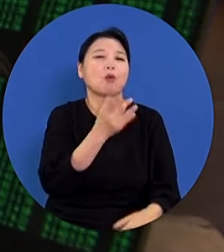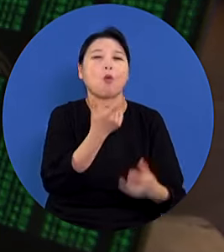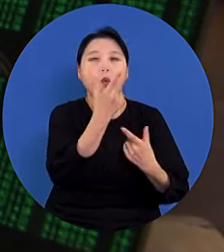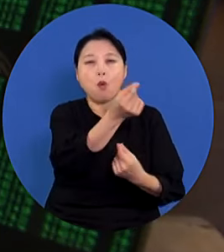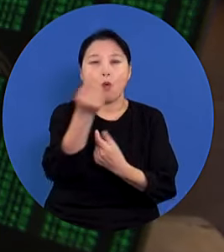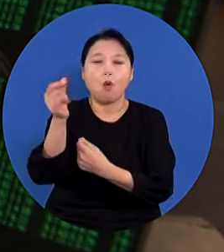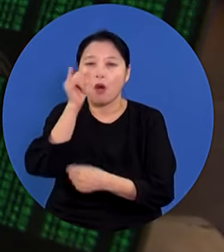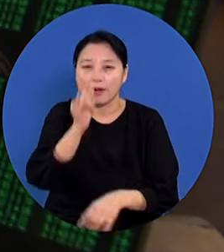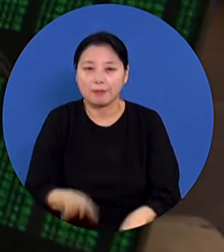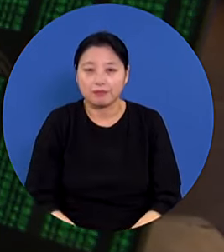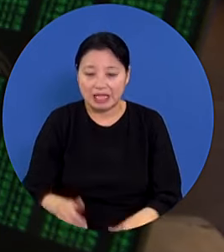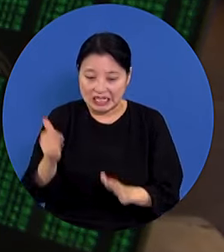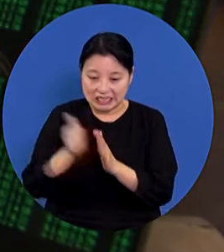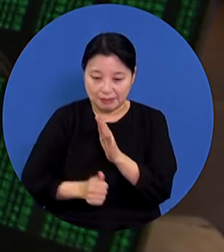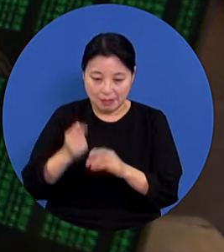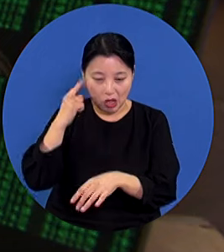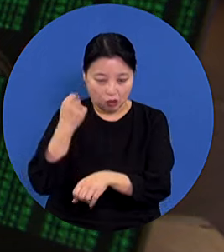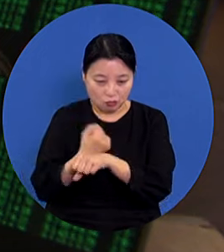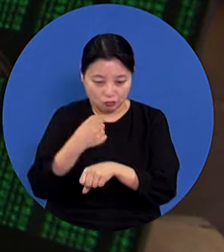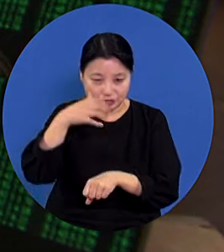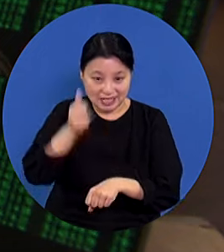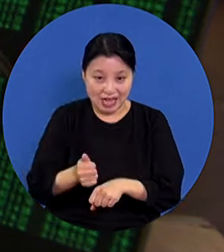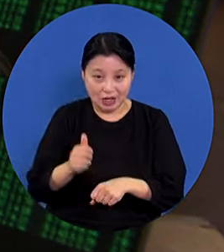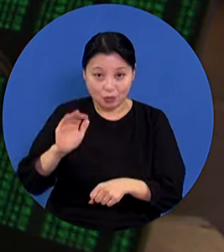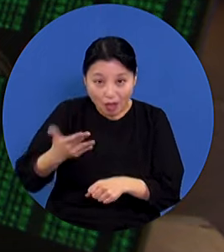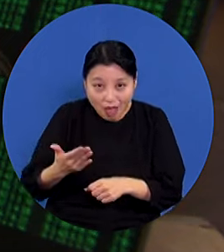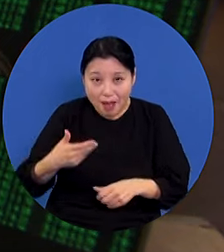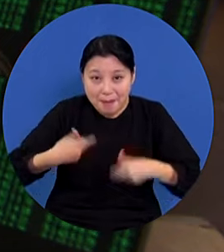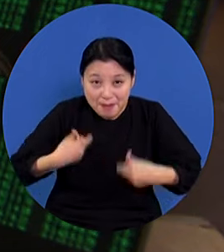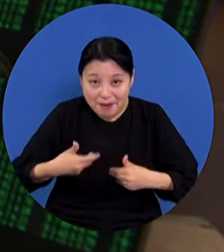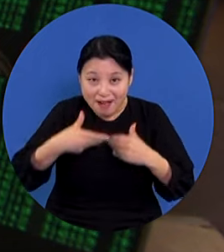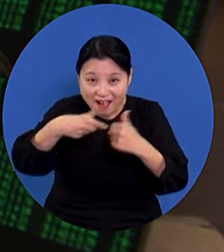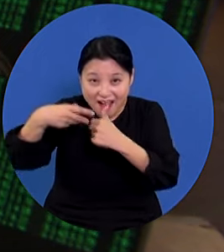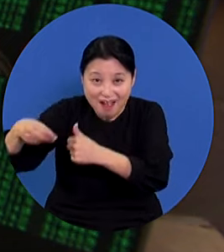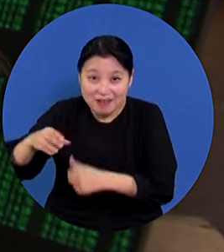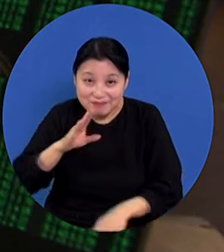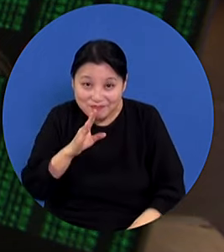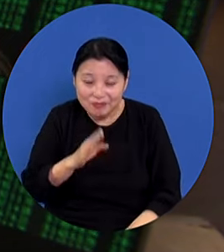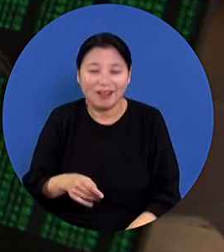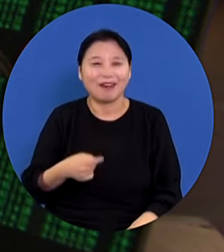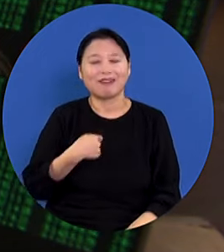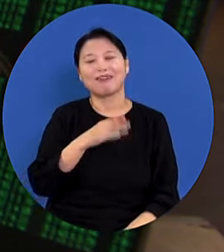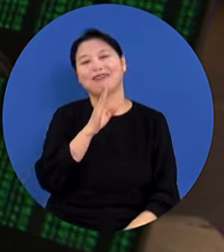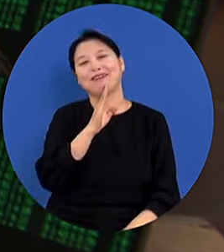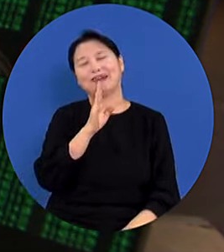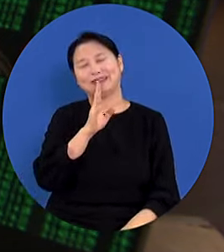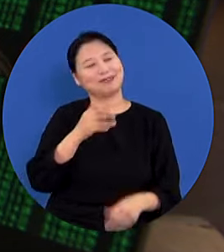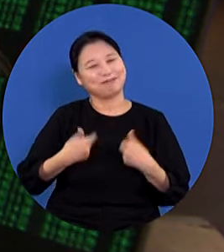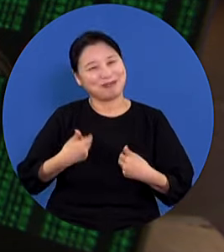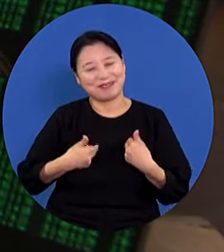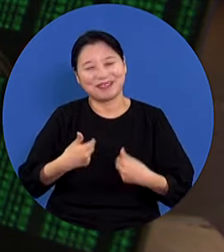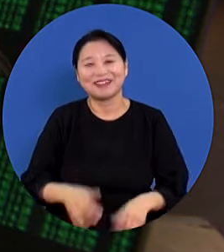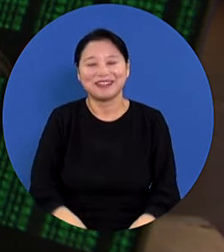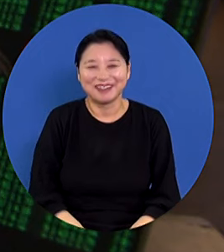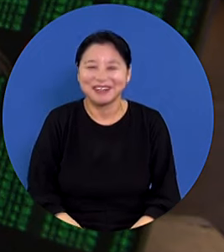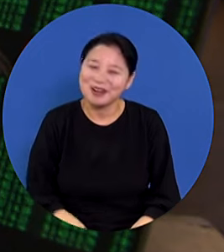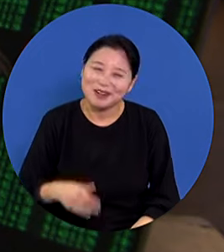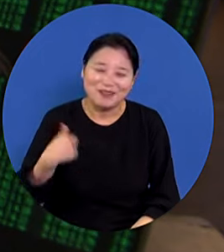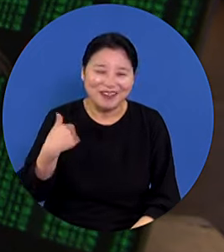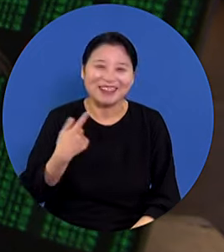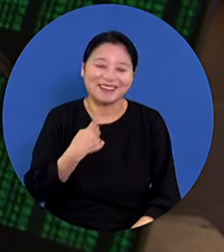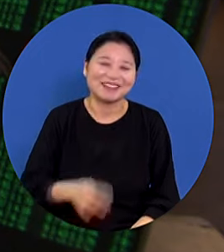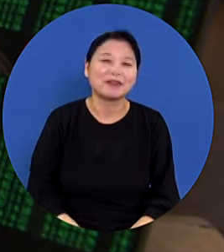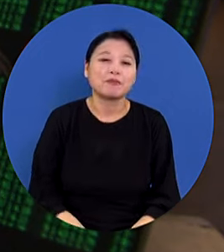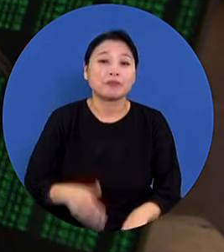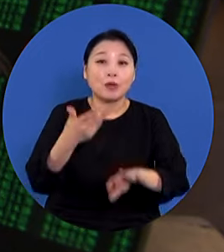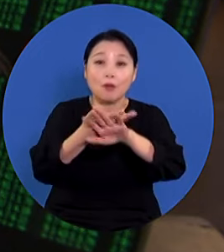실패연구소 소장님 되시고 매우 바빠지셨어요. 아, 예, 제가 이렇게 될 줄 몰랐습니다. 네, 네. 예, 예, 예. 그런 외부